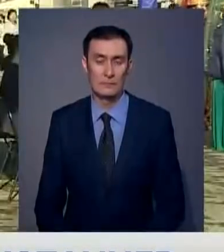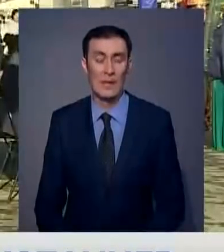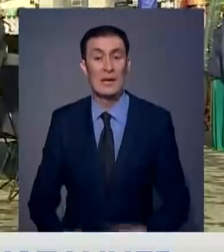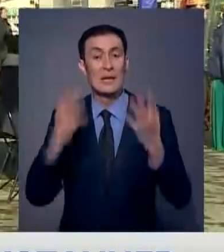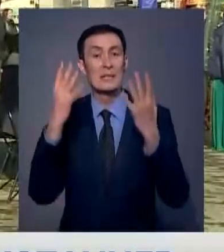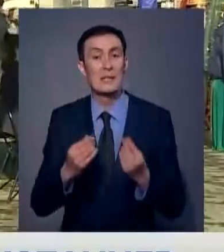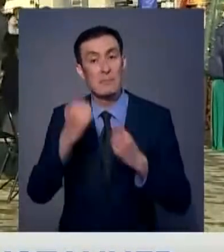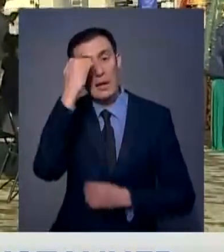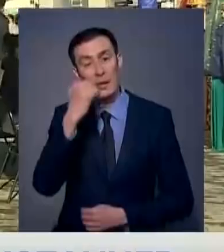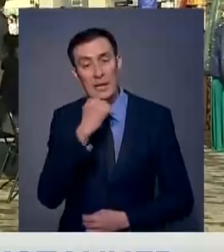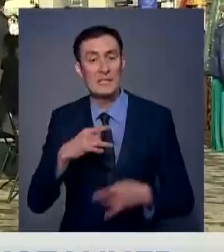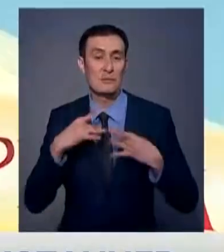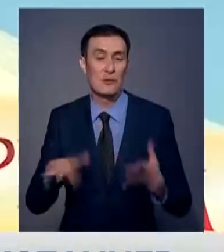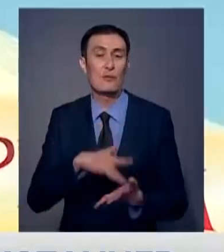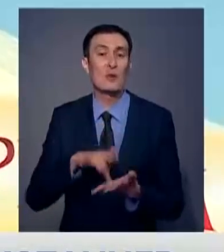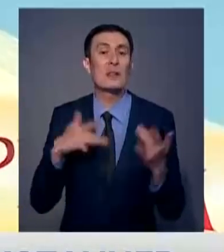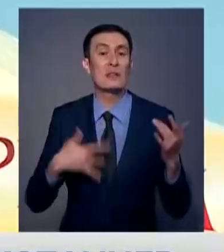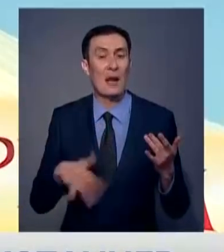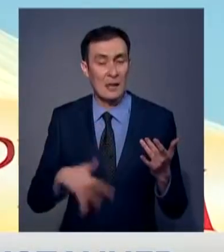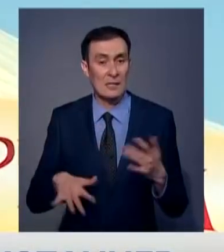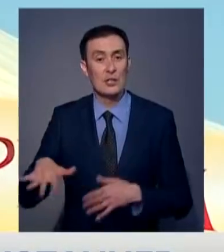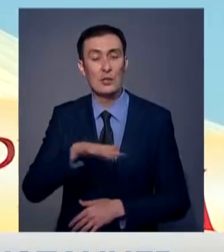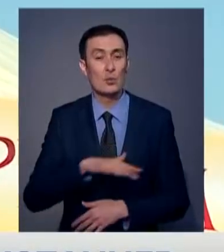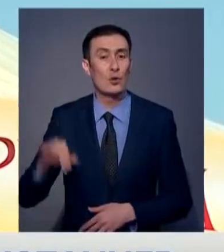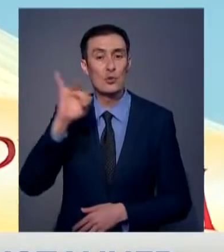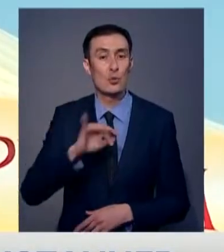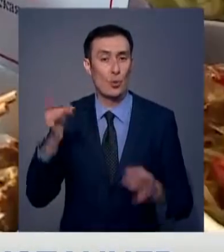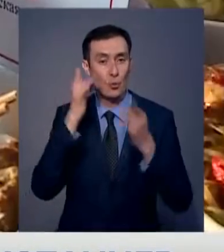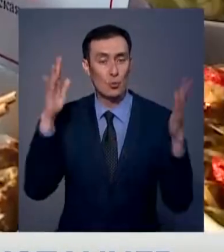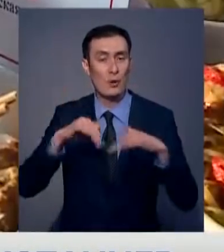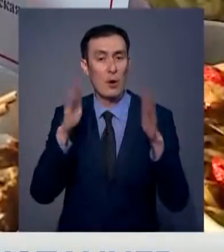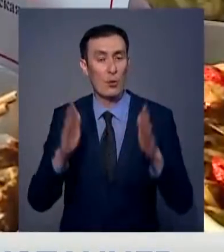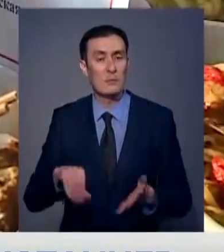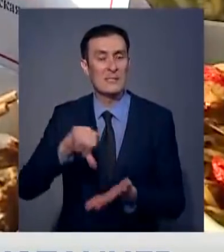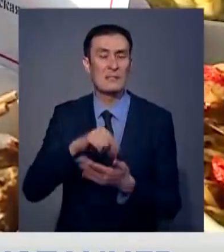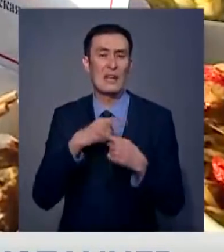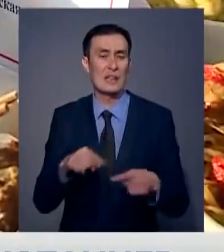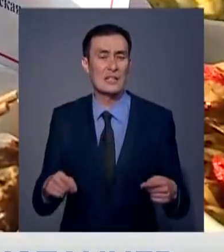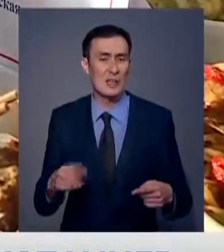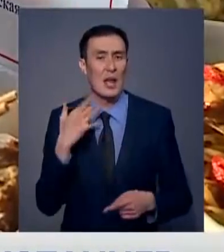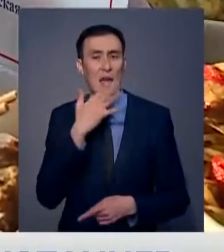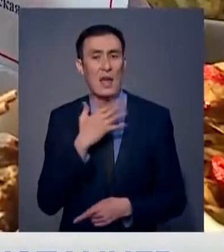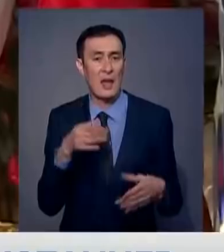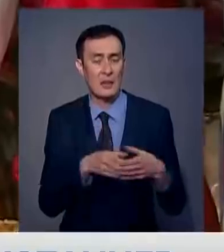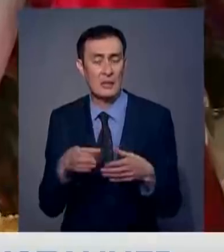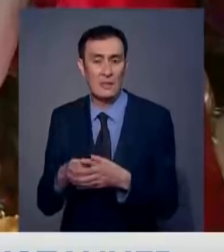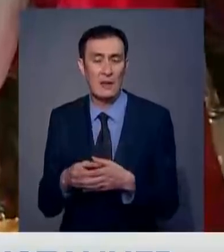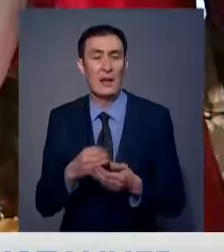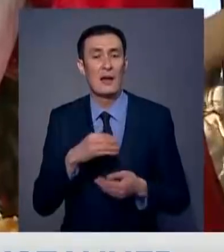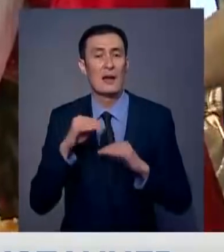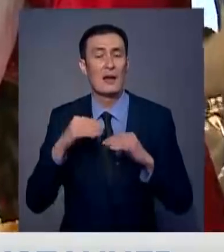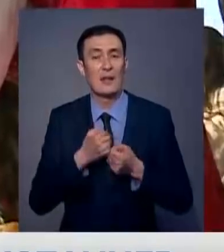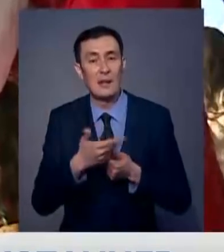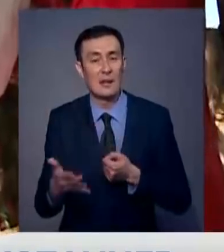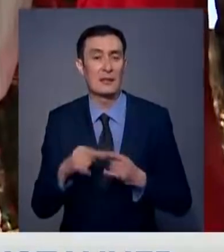День благодарности отмечают и в Таразе. На территории историко-культурного комплекса представители различных этносов накрыли дастархан